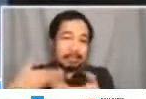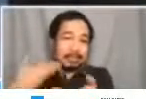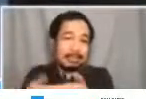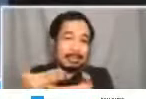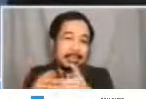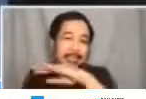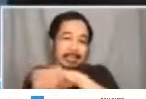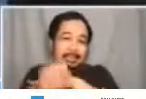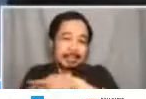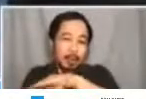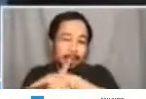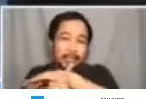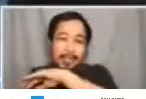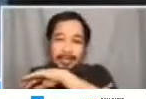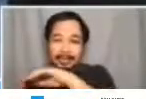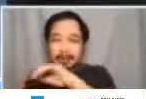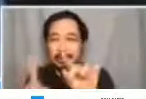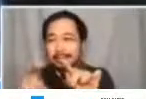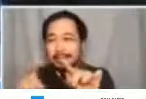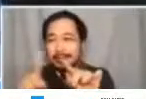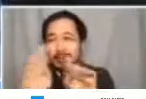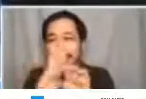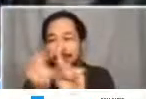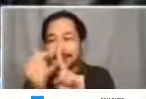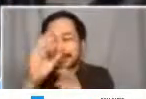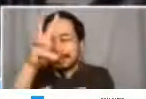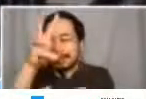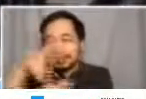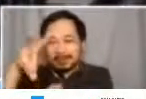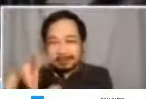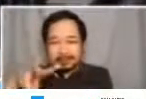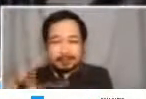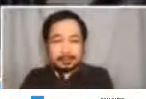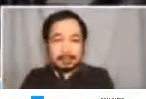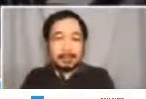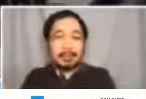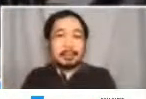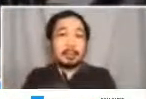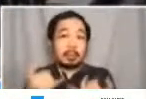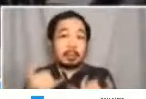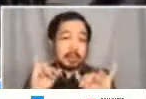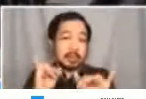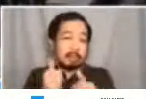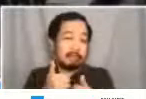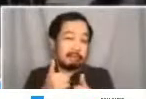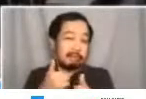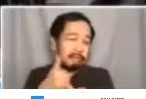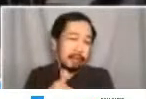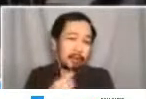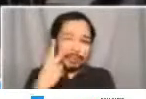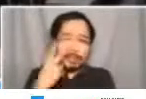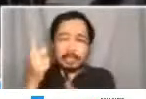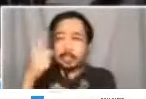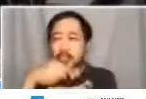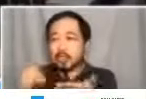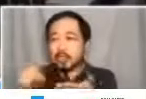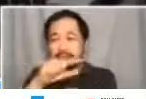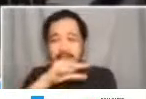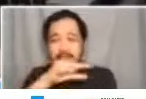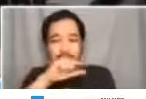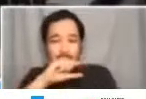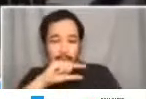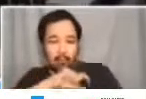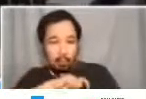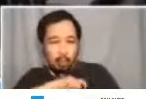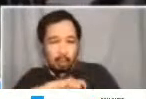Maraming salamat, Dennis Principe. Alamin naman natin ang sitwasyon ng mga kababayan natin dyan sa Norte kasama si